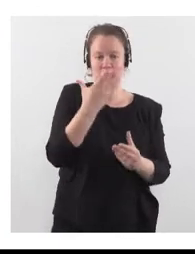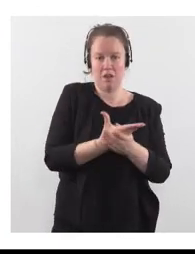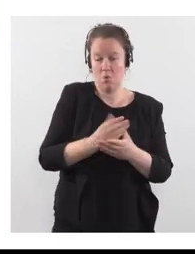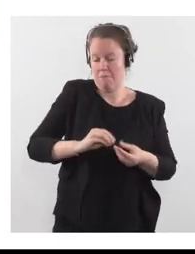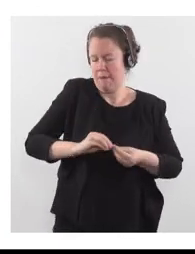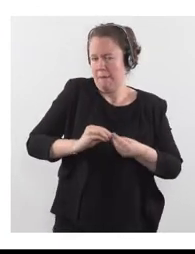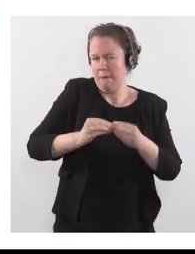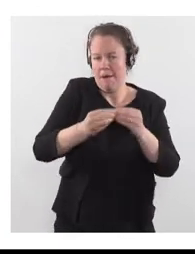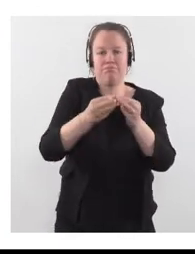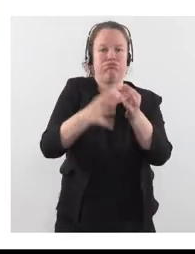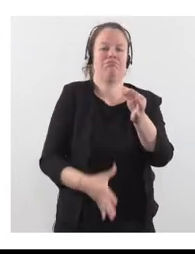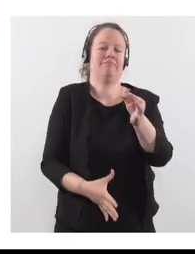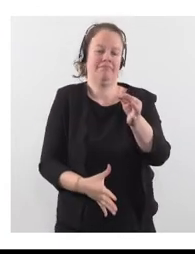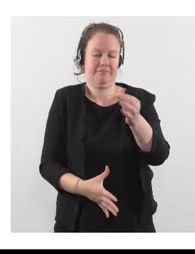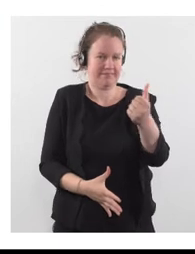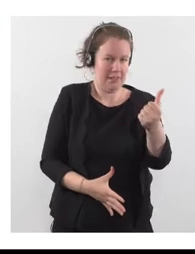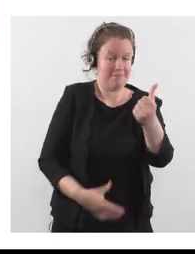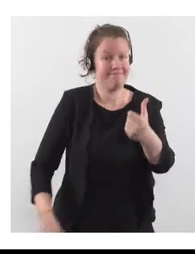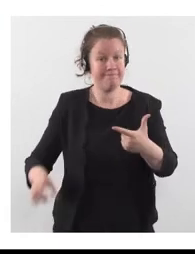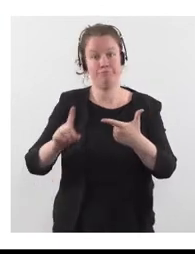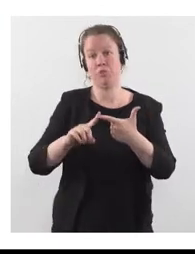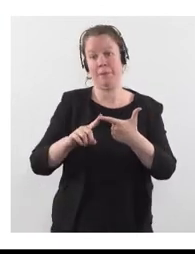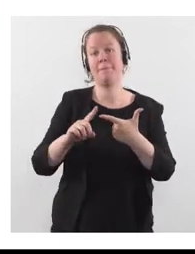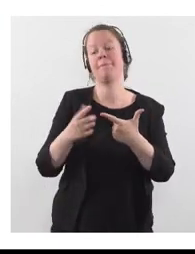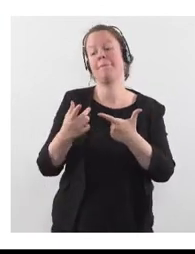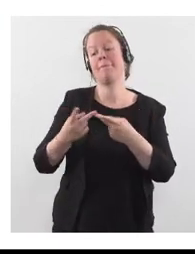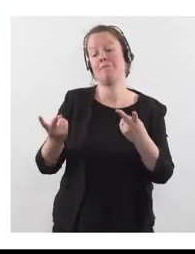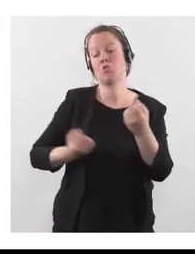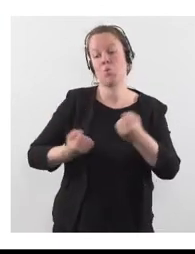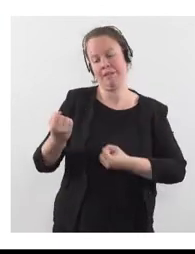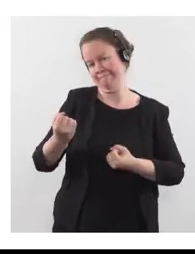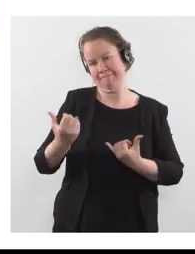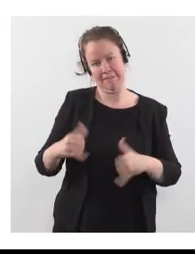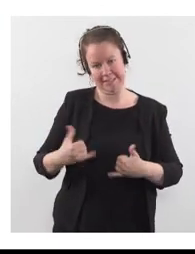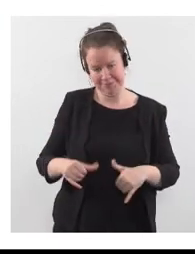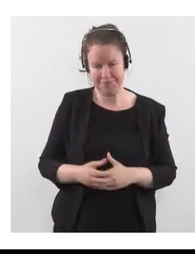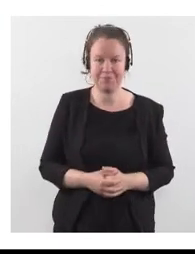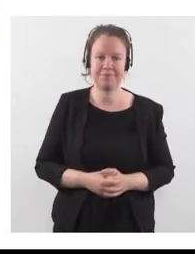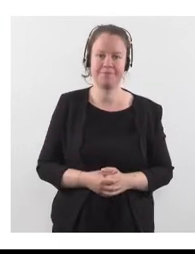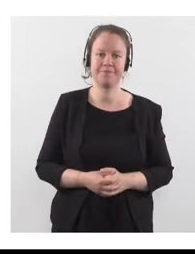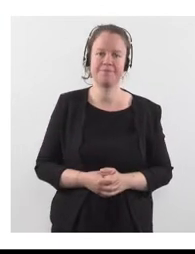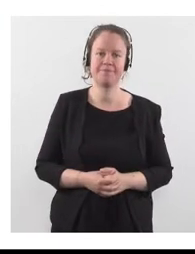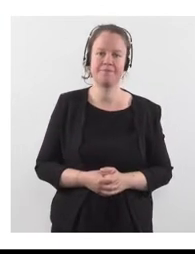mais l'autre existait toujours. Il y avait les permis de conduire. Dans ce cas-là, comme je l'ai dit,